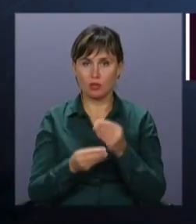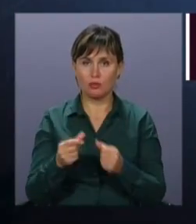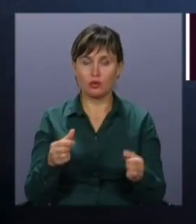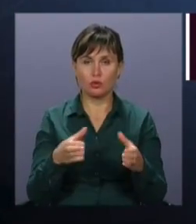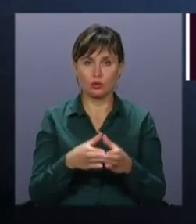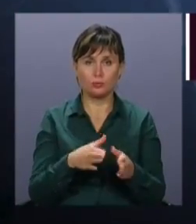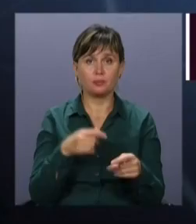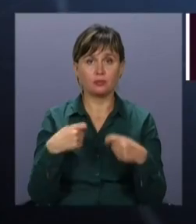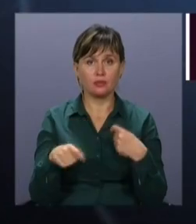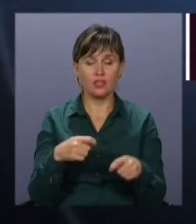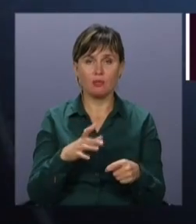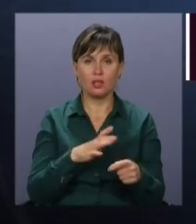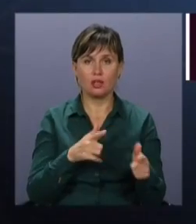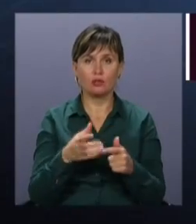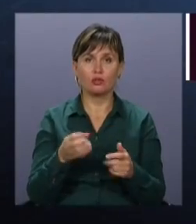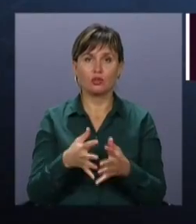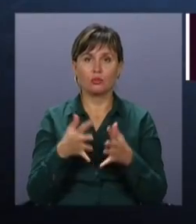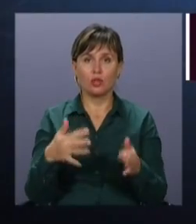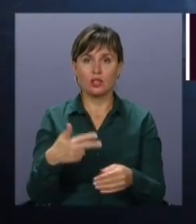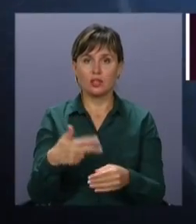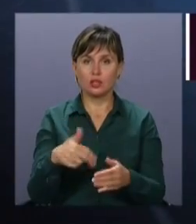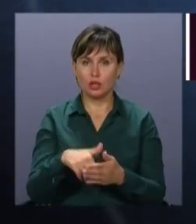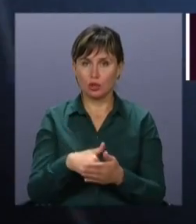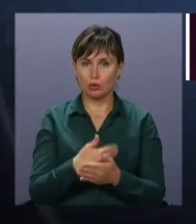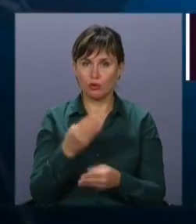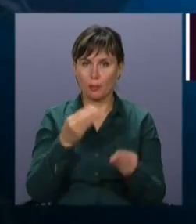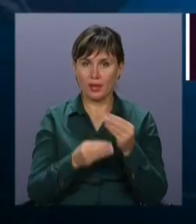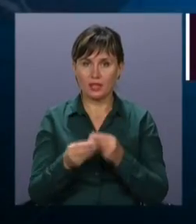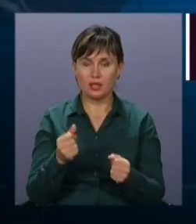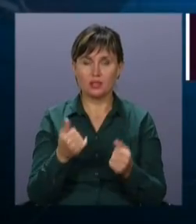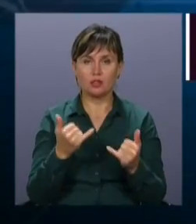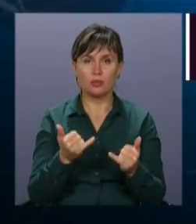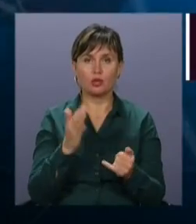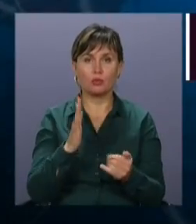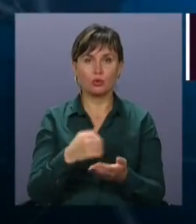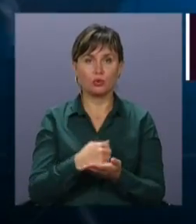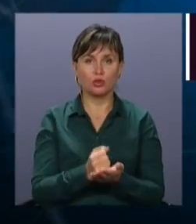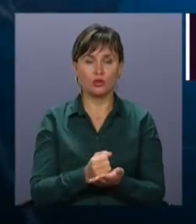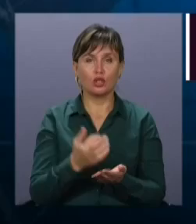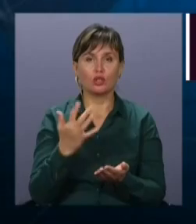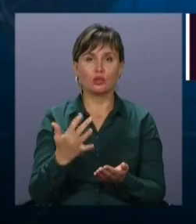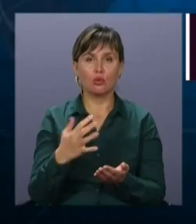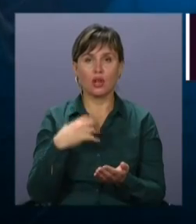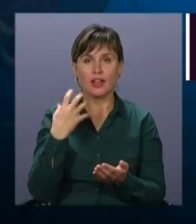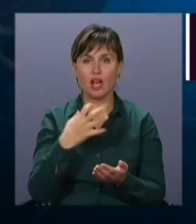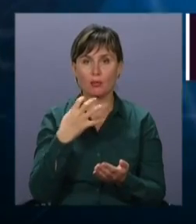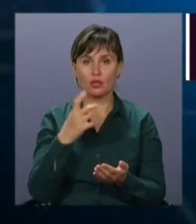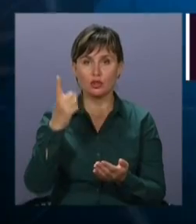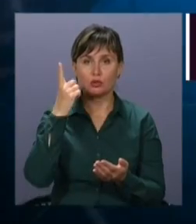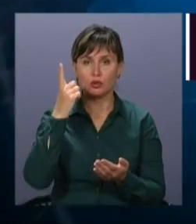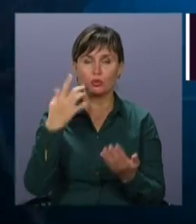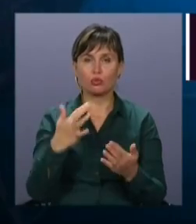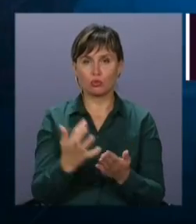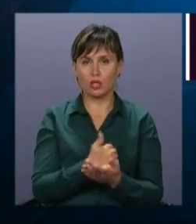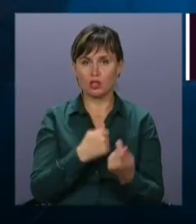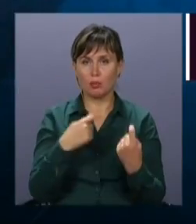К реализации были готовы еще более 30 новеньких подделок. Теперь предстоит установить, сколько яблочных смартфонов уже